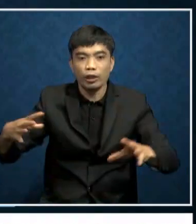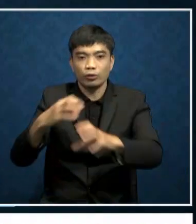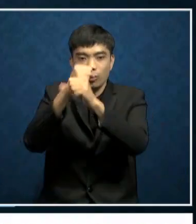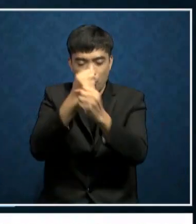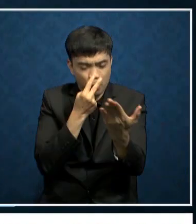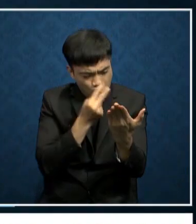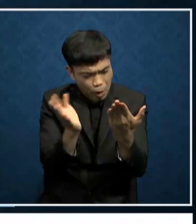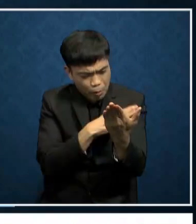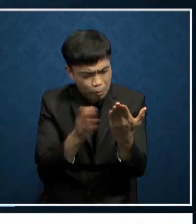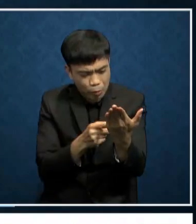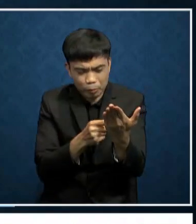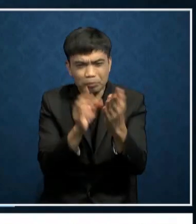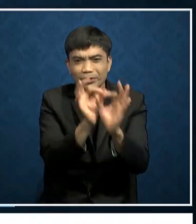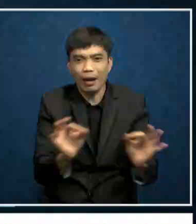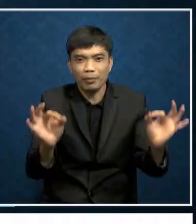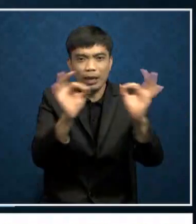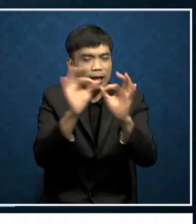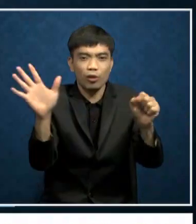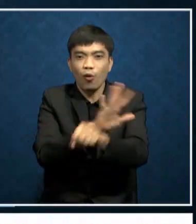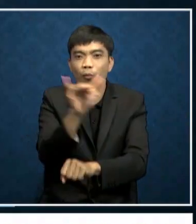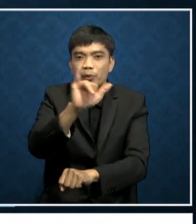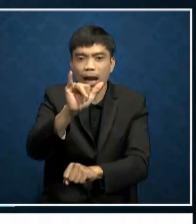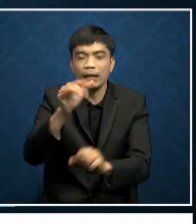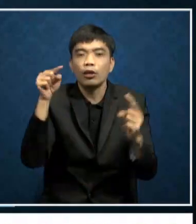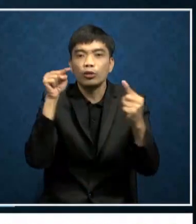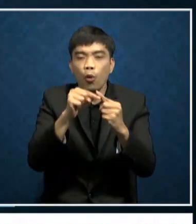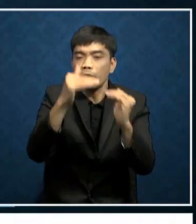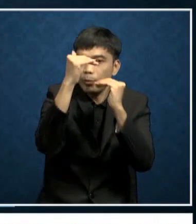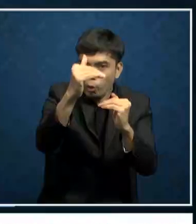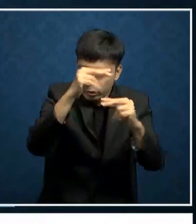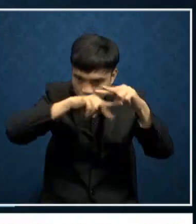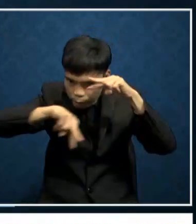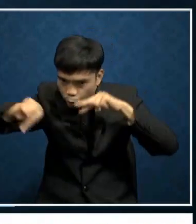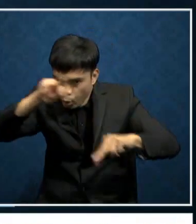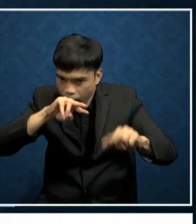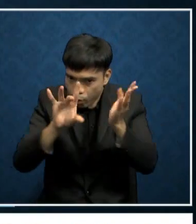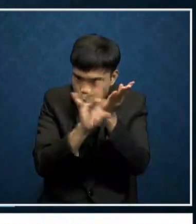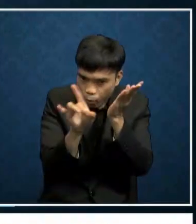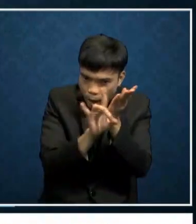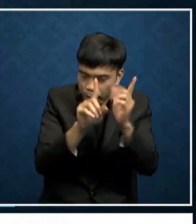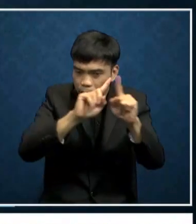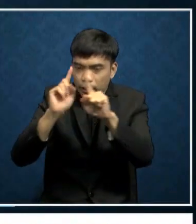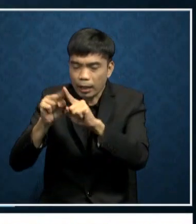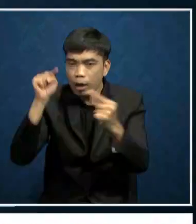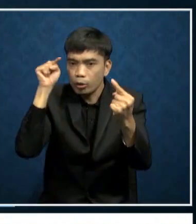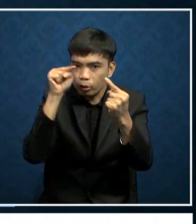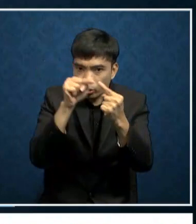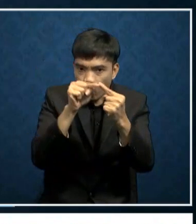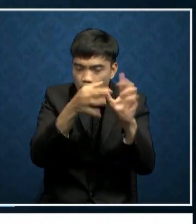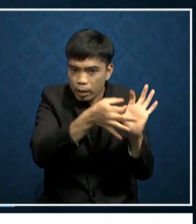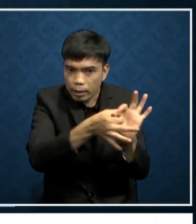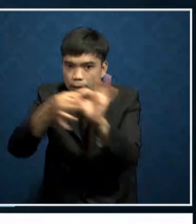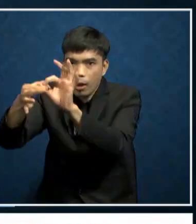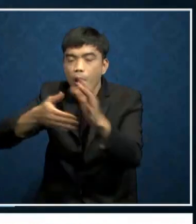สำคัญในเรื่องของการกำกับดูแลคุณภาพการให้บริการในการเชื่อมต่อทั้งในเรื่องการเชื่อมต่อระบบ